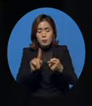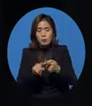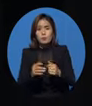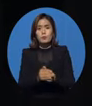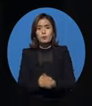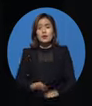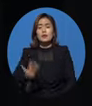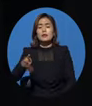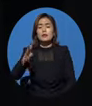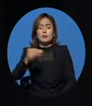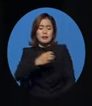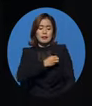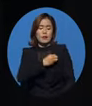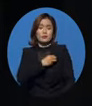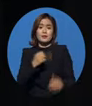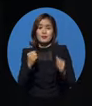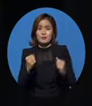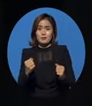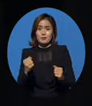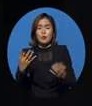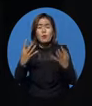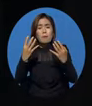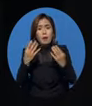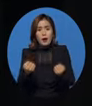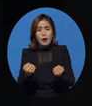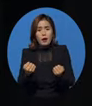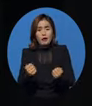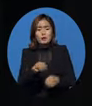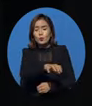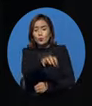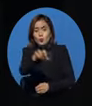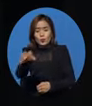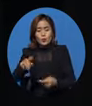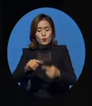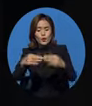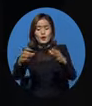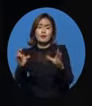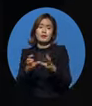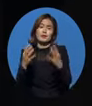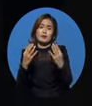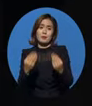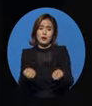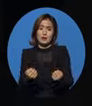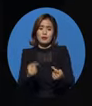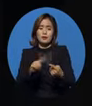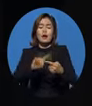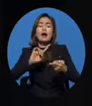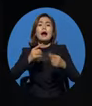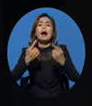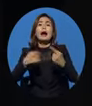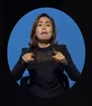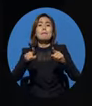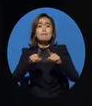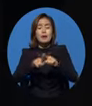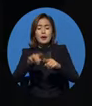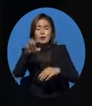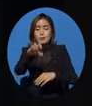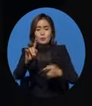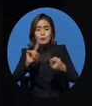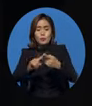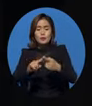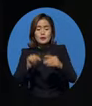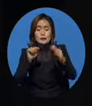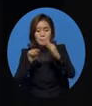400만 명의 당원이 있습니다 그리고 많은 현장에 현장 단체들이 있습니다 이들과 함께 현장의 목소리를 우리 당이